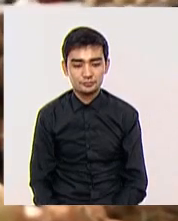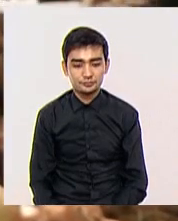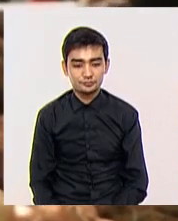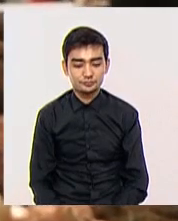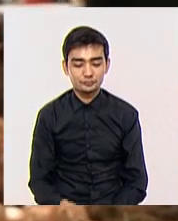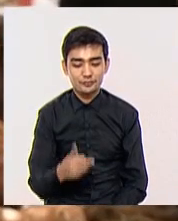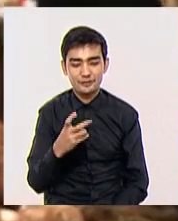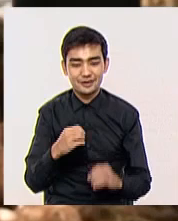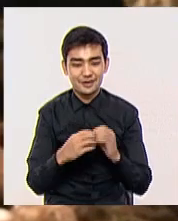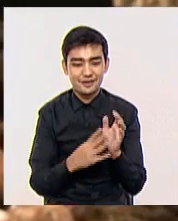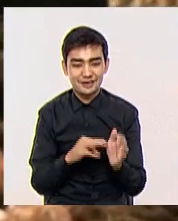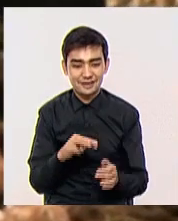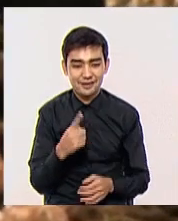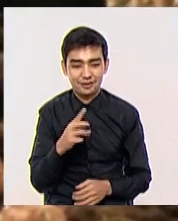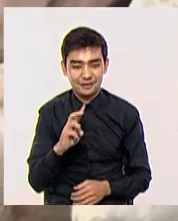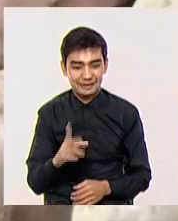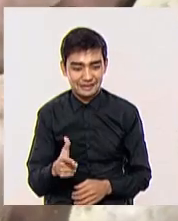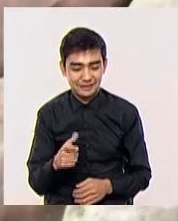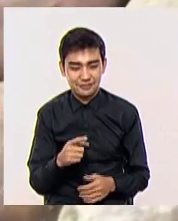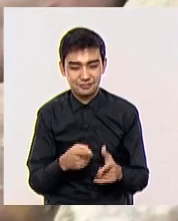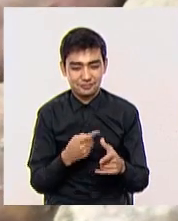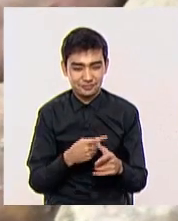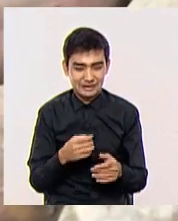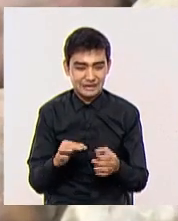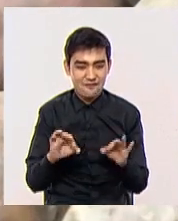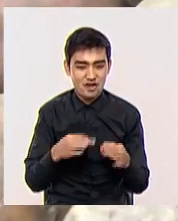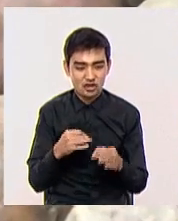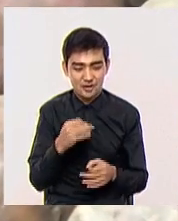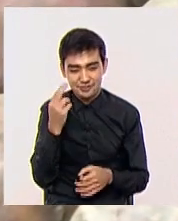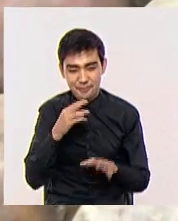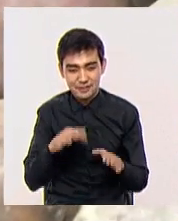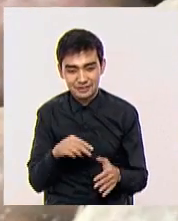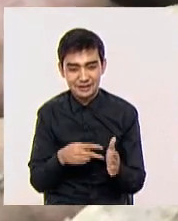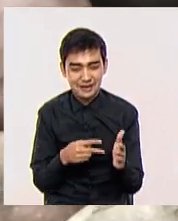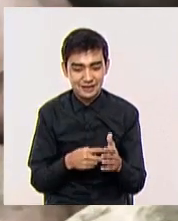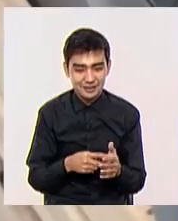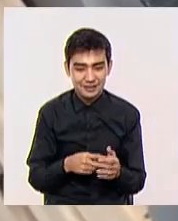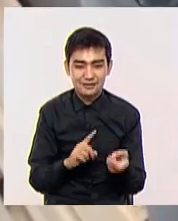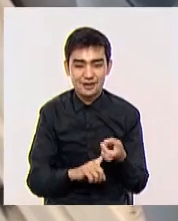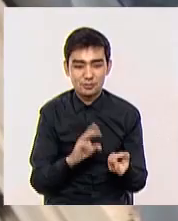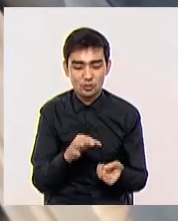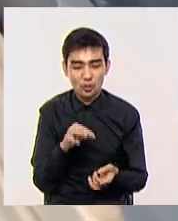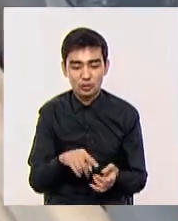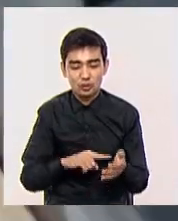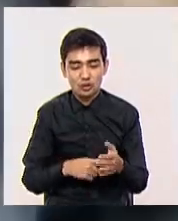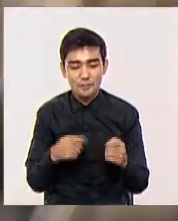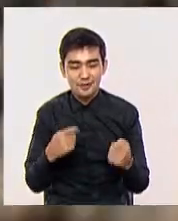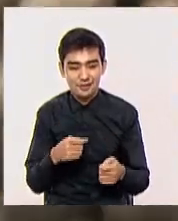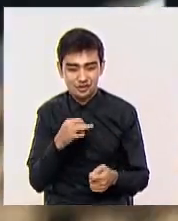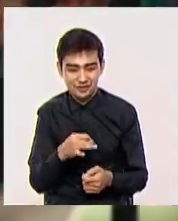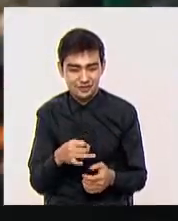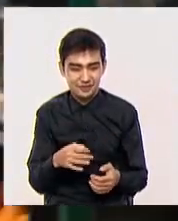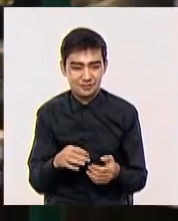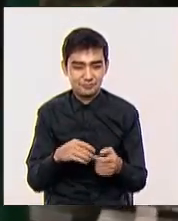По 219 тенге за килограмм продают свежий урожай картофеля в столице. Цены разнятся в зависимости от точки продаж. С полей